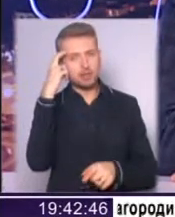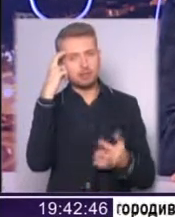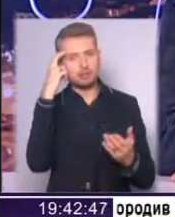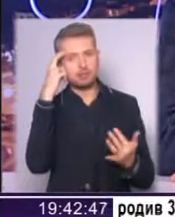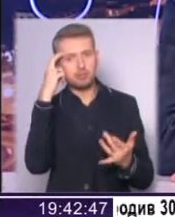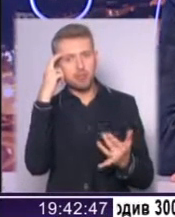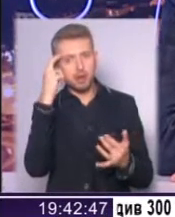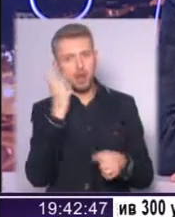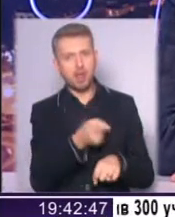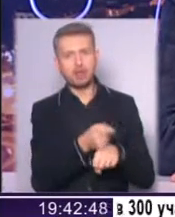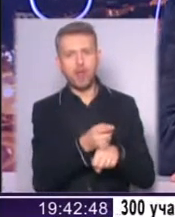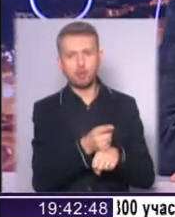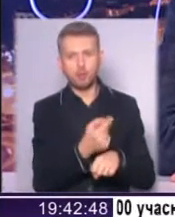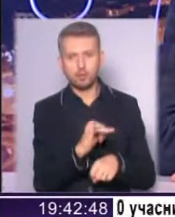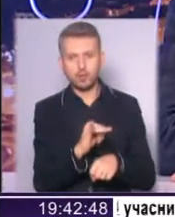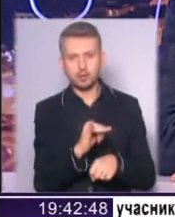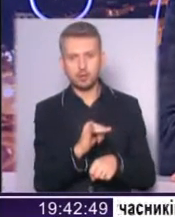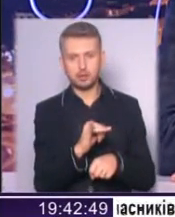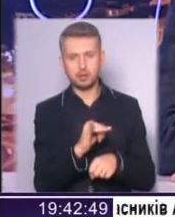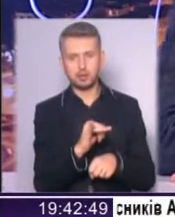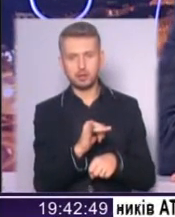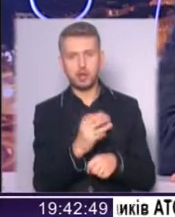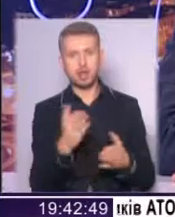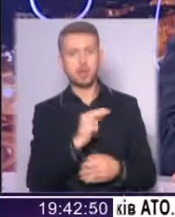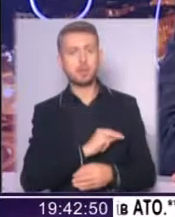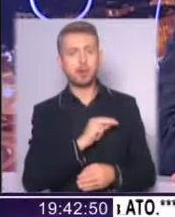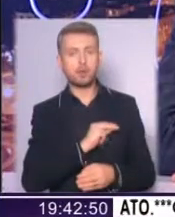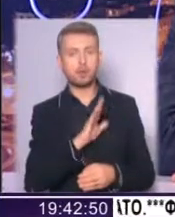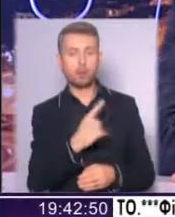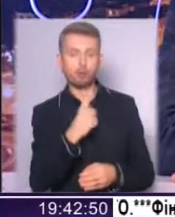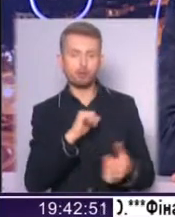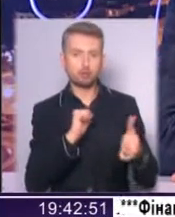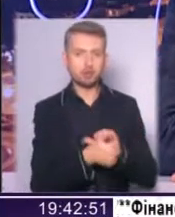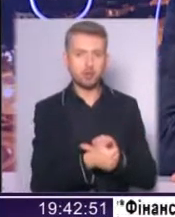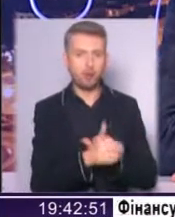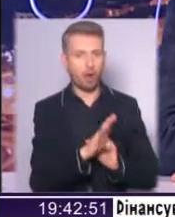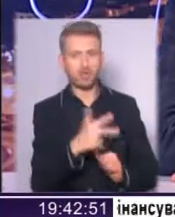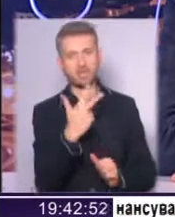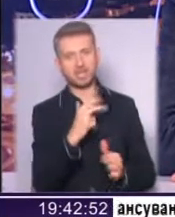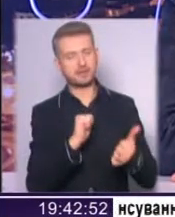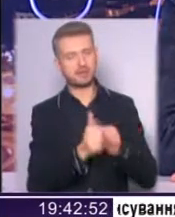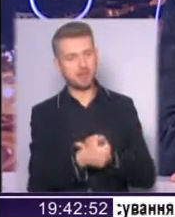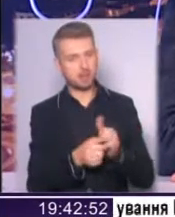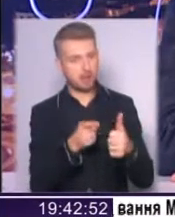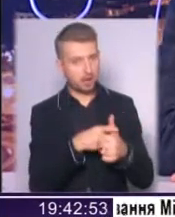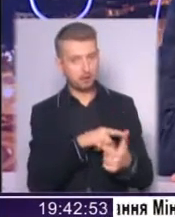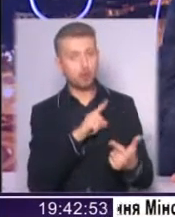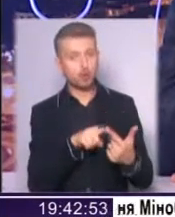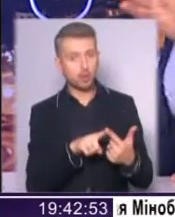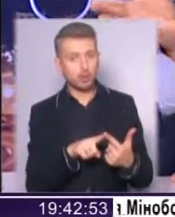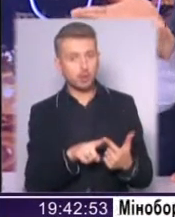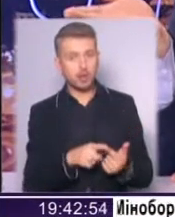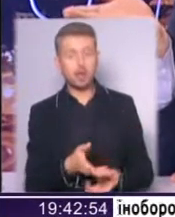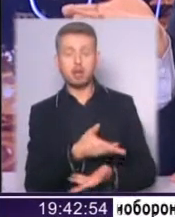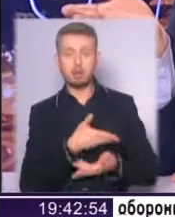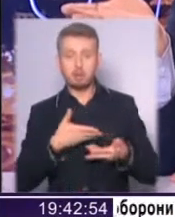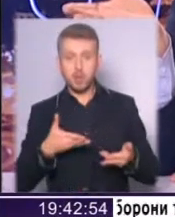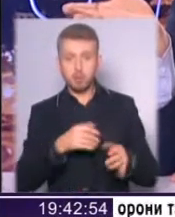там вас обманював, але насправді вони передбішують. Далеко не так. Я зустрічався із директорами заводів, і в тому числі